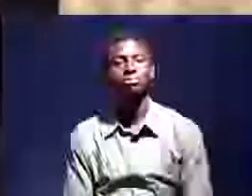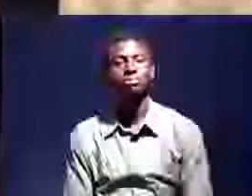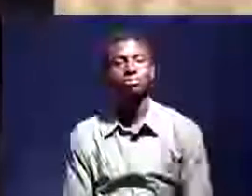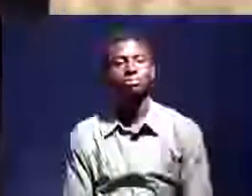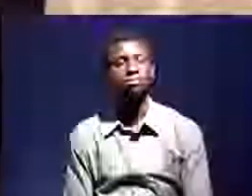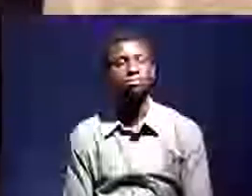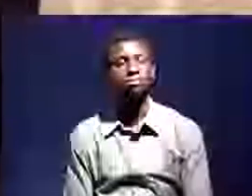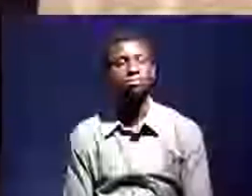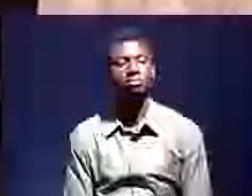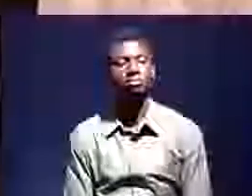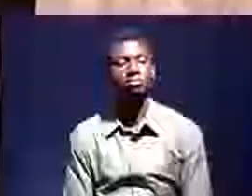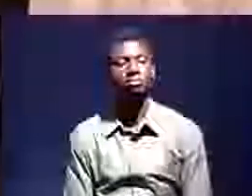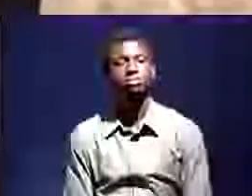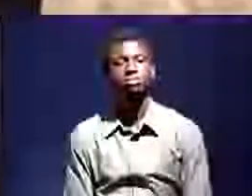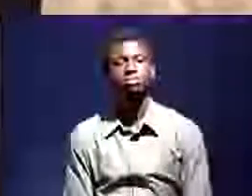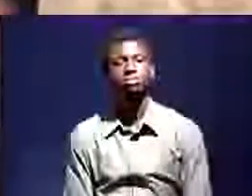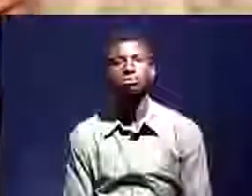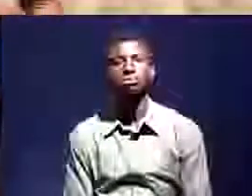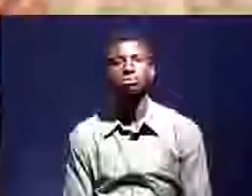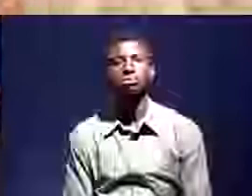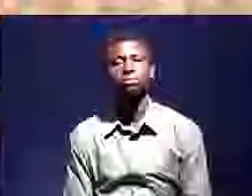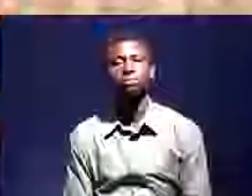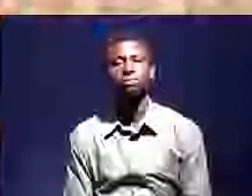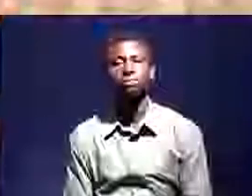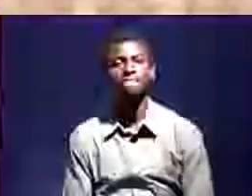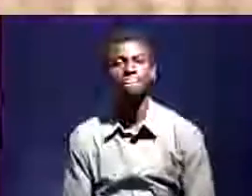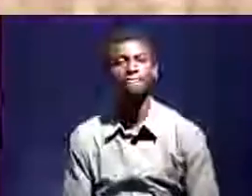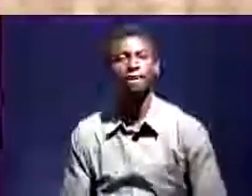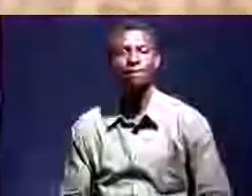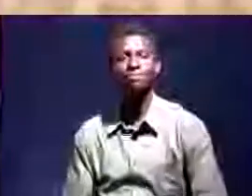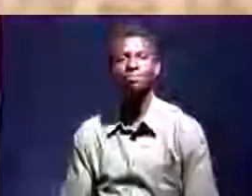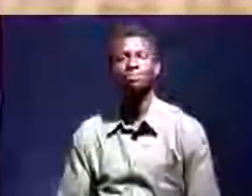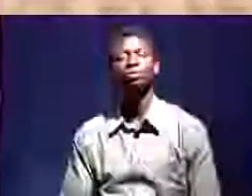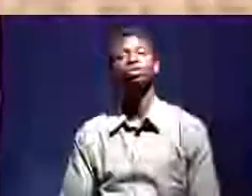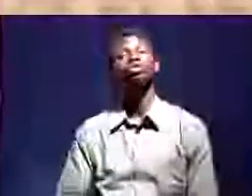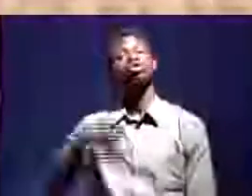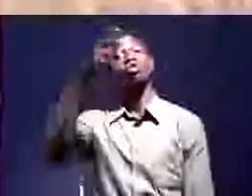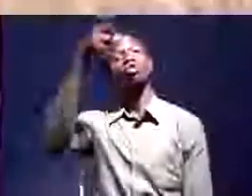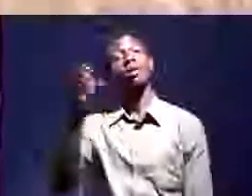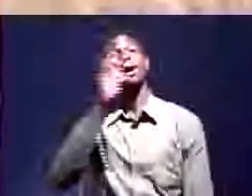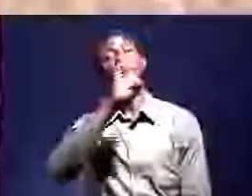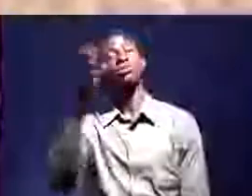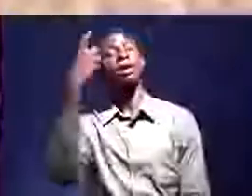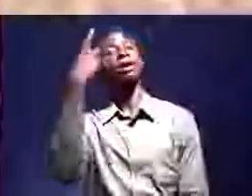1,089 people were baptized in Lake Victoria today. Watu